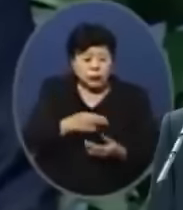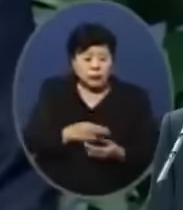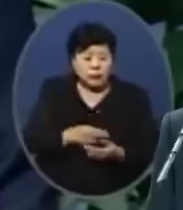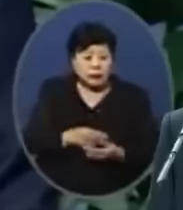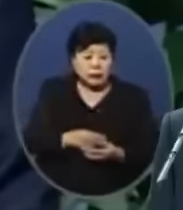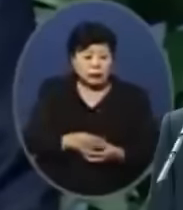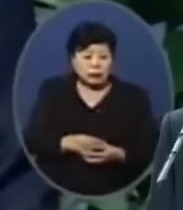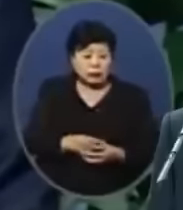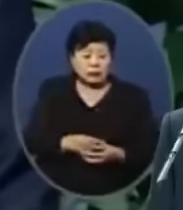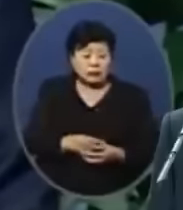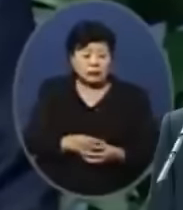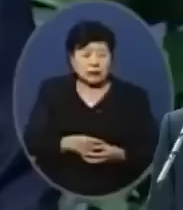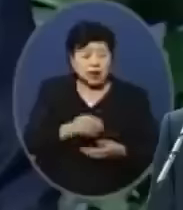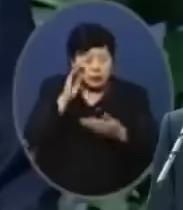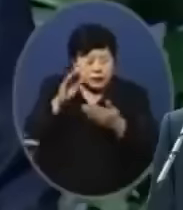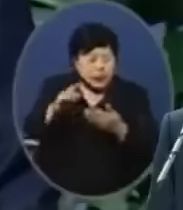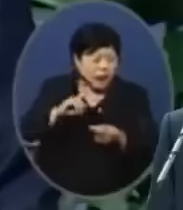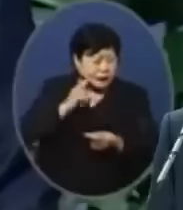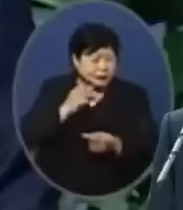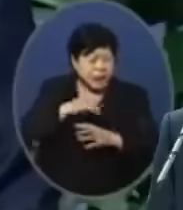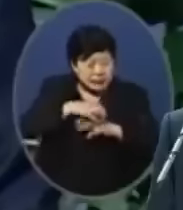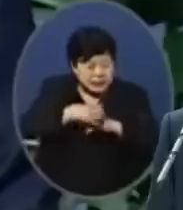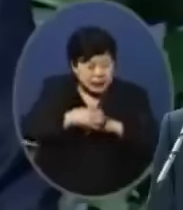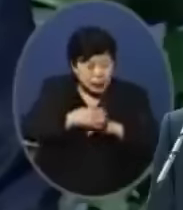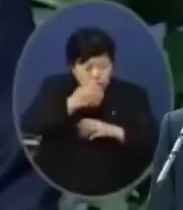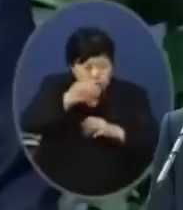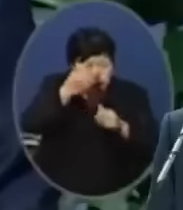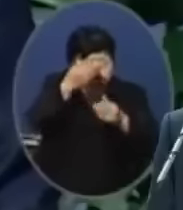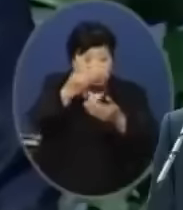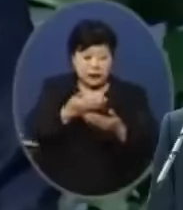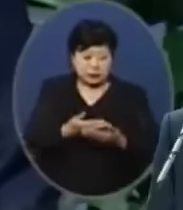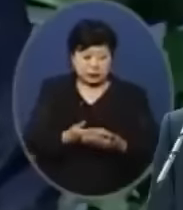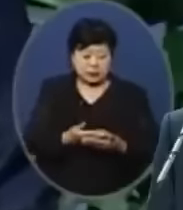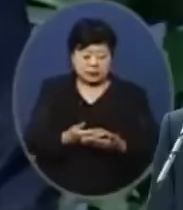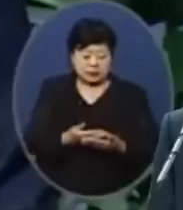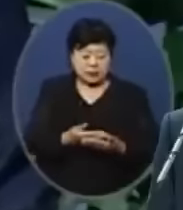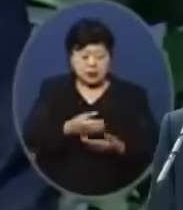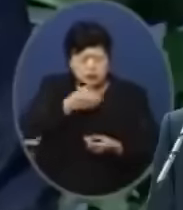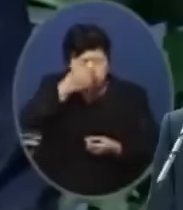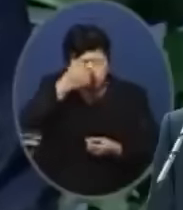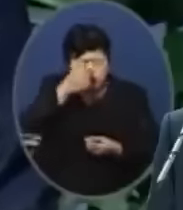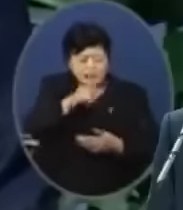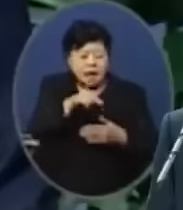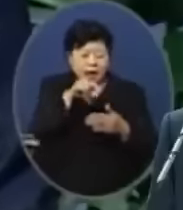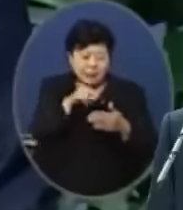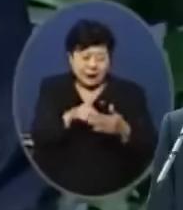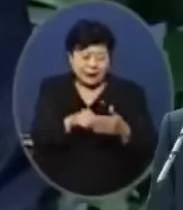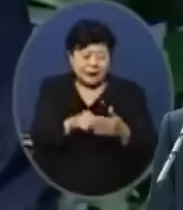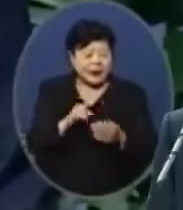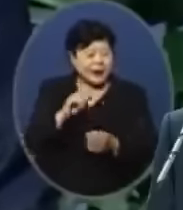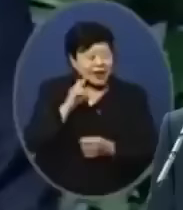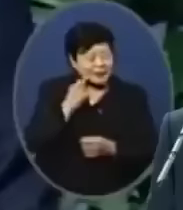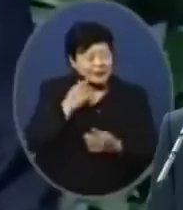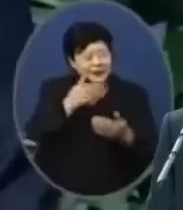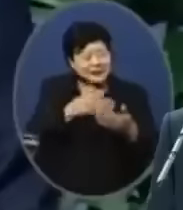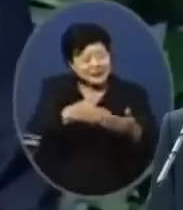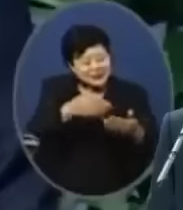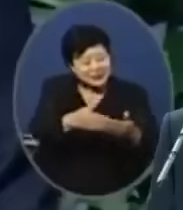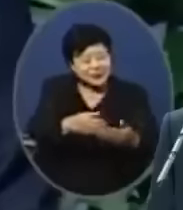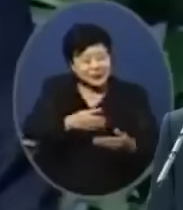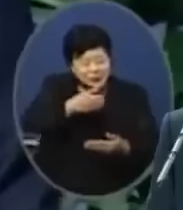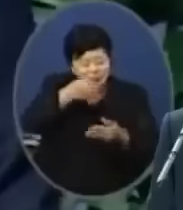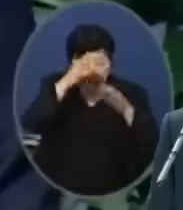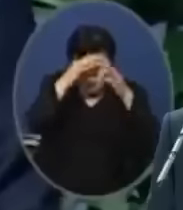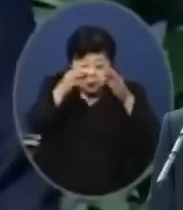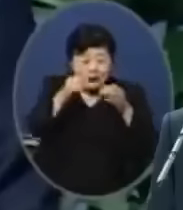누리지 않는 미래의 아름다운 세계를 꿈으로 주시는 것입니다. 우리의 꿈을 마음속에 아름답게 그려놓고 그 꿈을